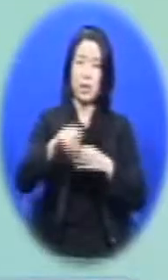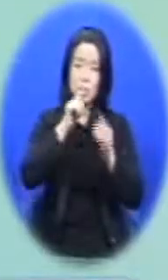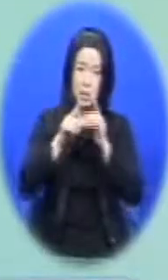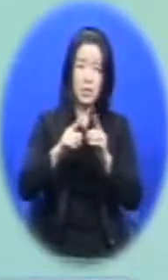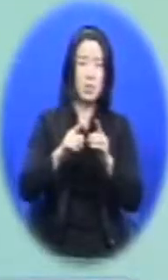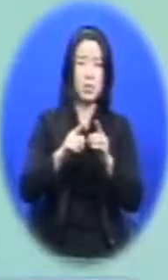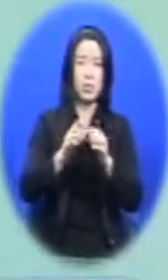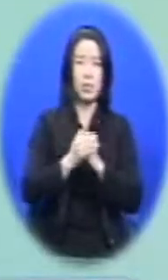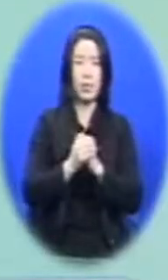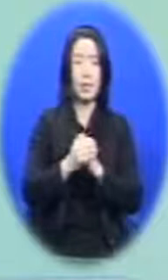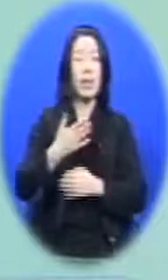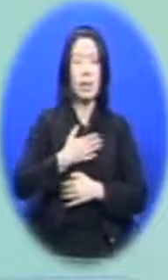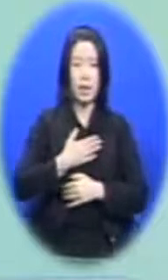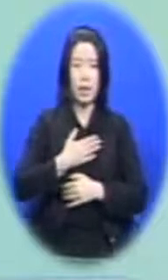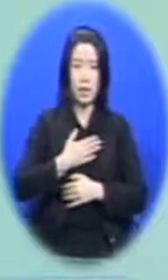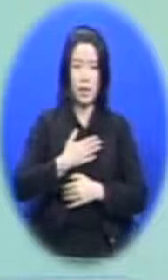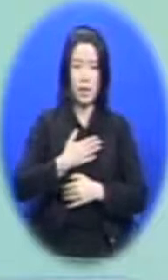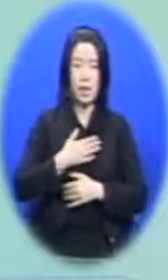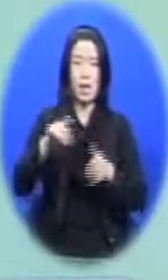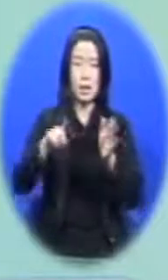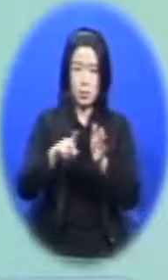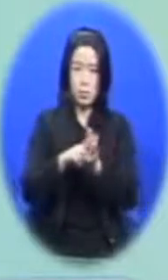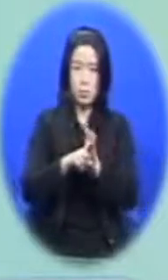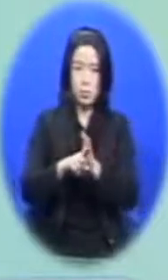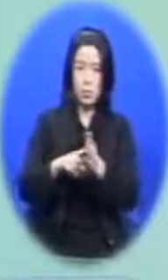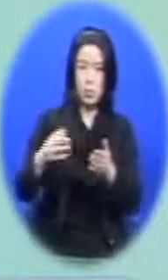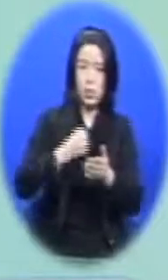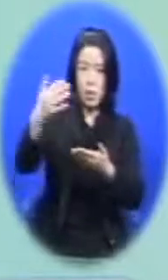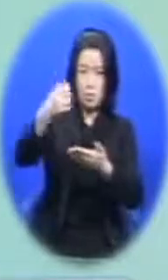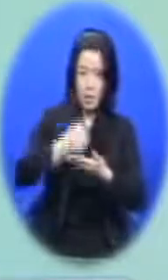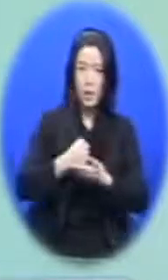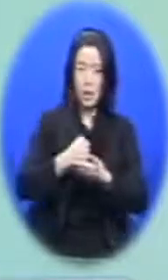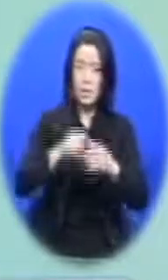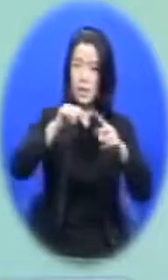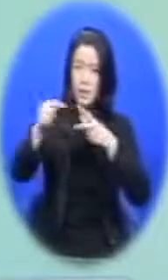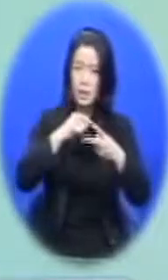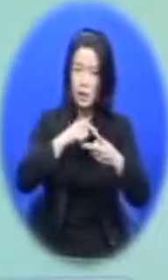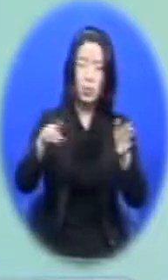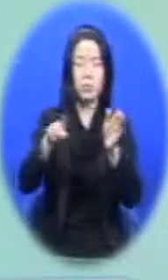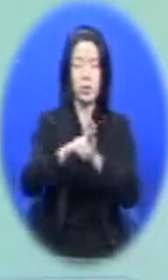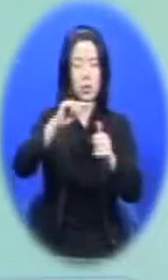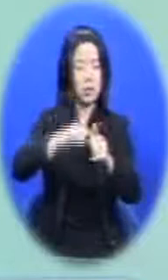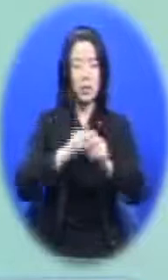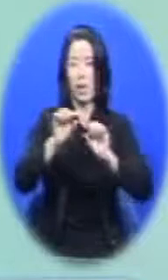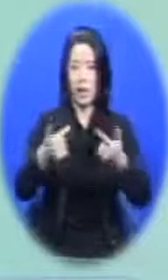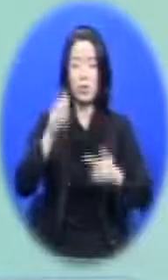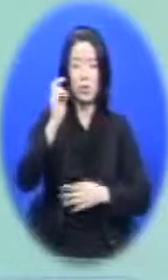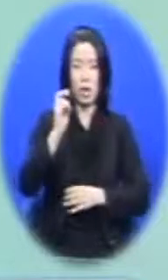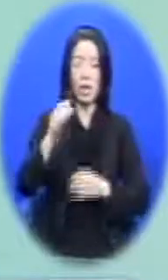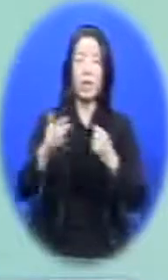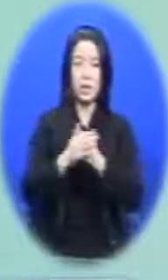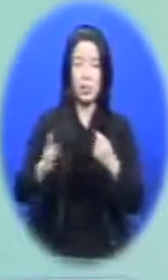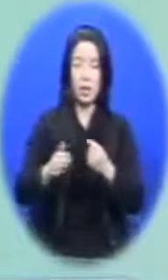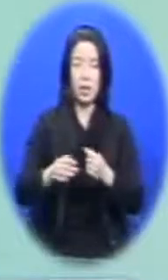말씀은 내가 믿음으로 받아들여야지 이해하고 믿어지는 게 아니구나. 그래서